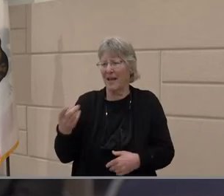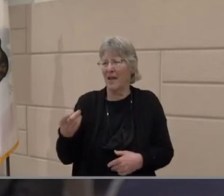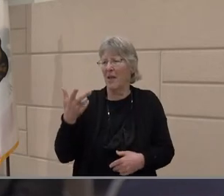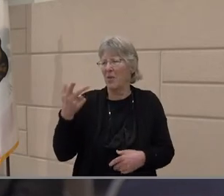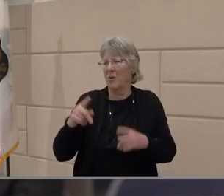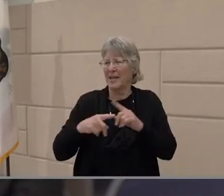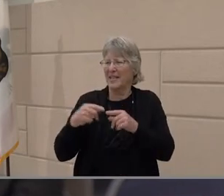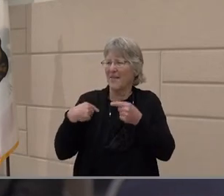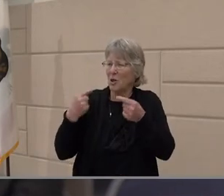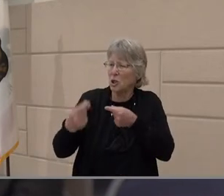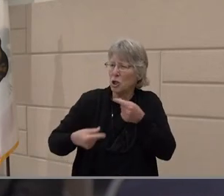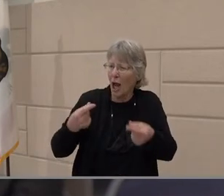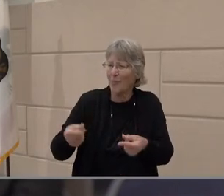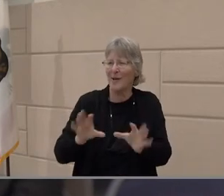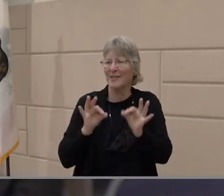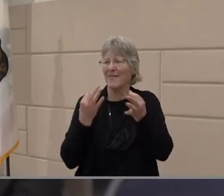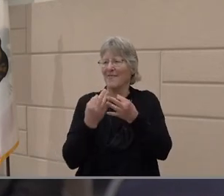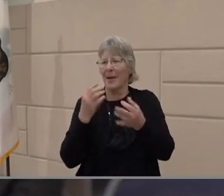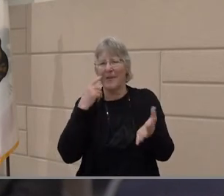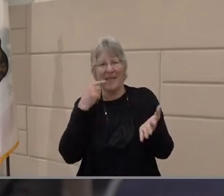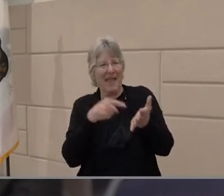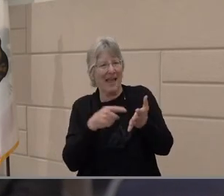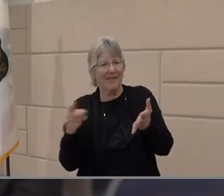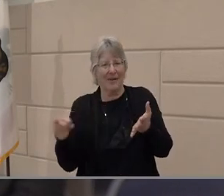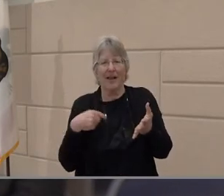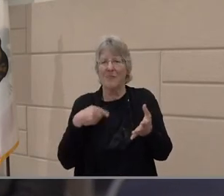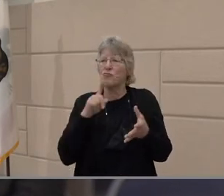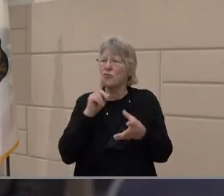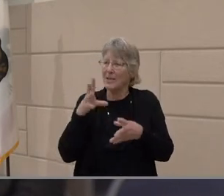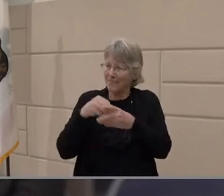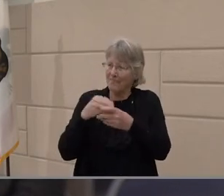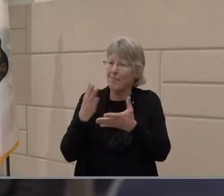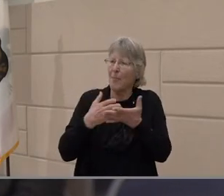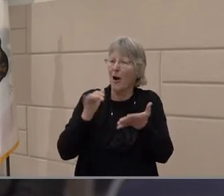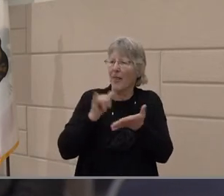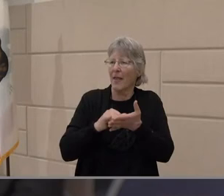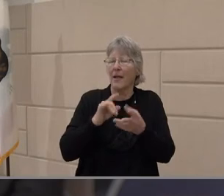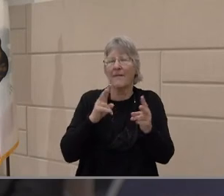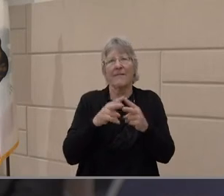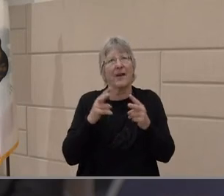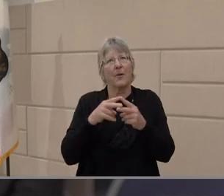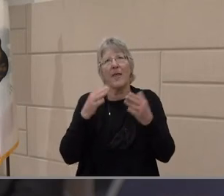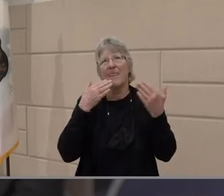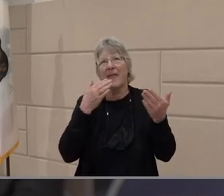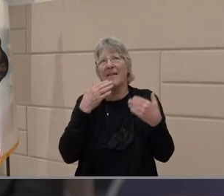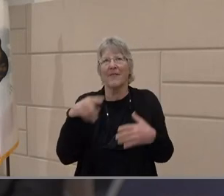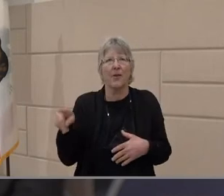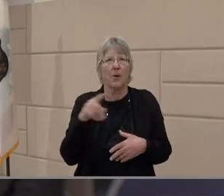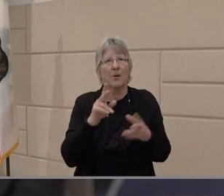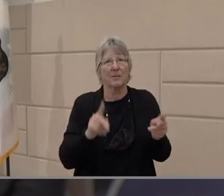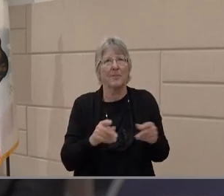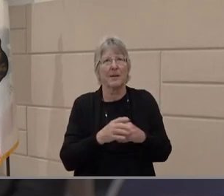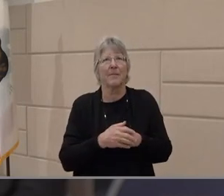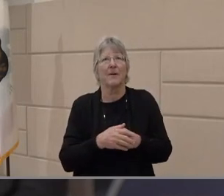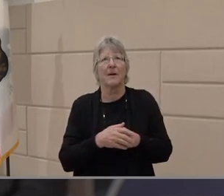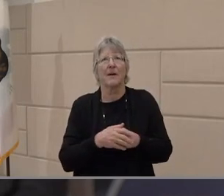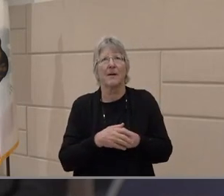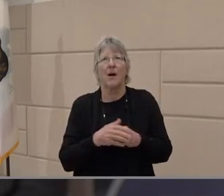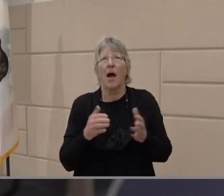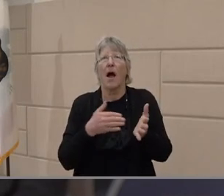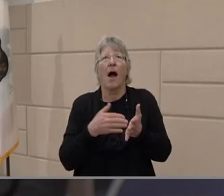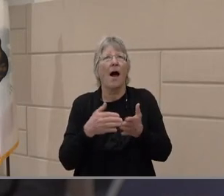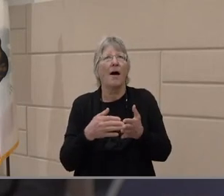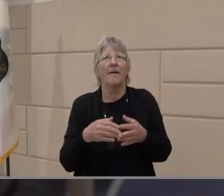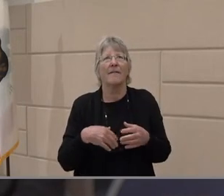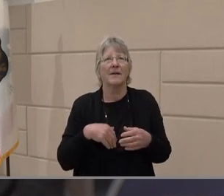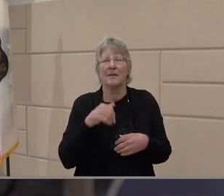ហើយយើងឃើញហើយគេថាអ្នកខ្លះហ្នឹងធ្វើការយូរឆ្នាំដែលគេឃើញសិស្សពីចំនួន1ពីចំនួន1ហ្